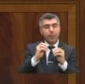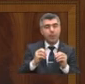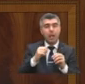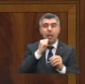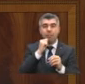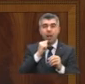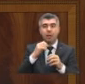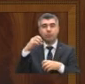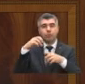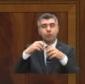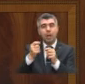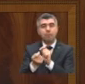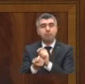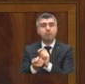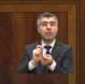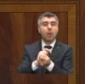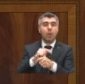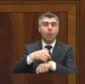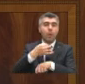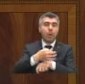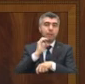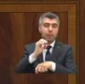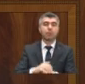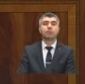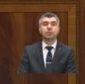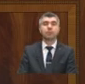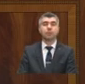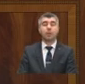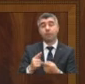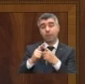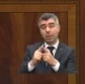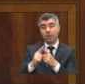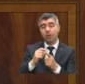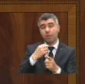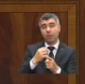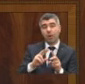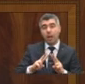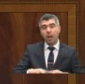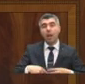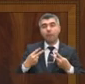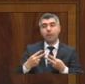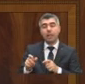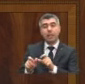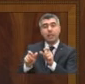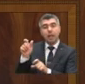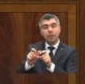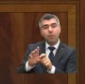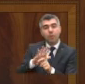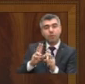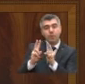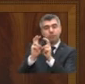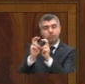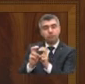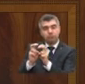المناخية، مما يترتب عن ذلك من آثار سلبية على حياة المواطنين بعدما انخفض نصيب